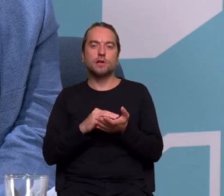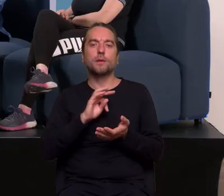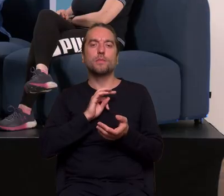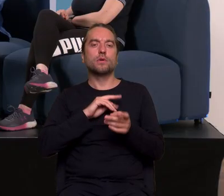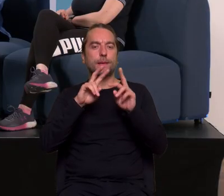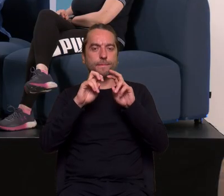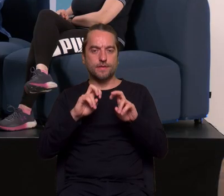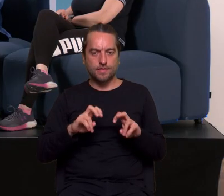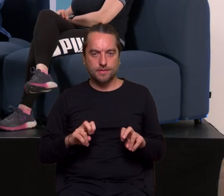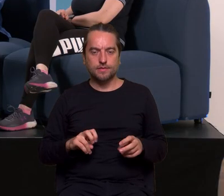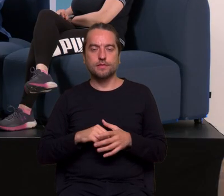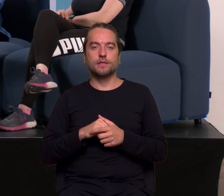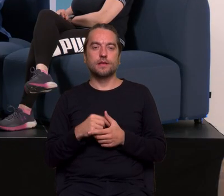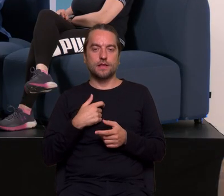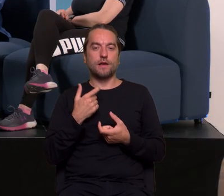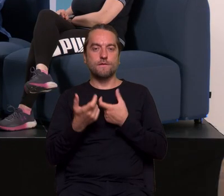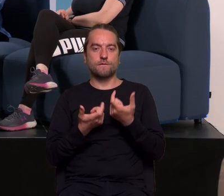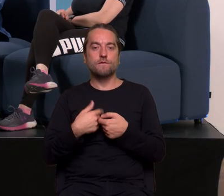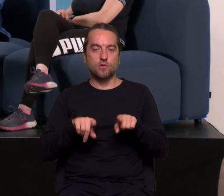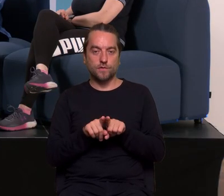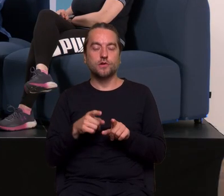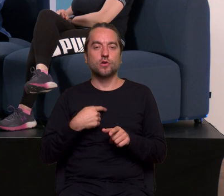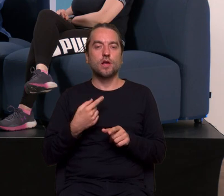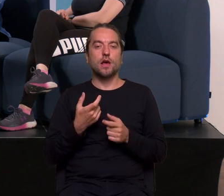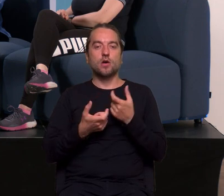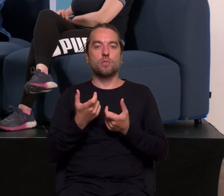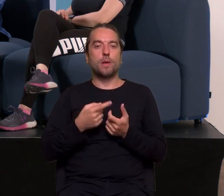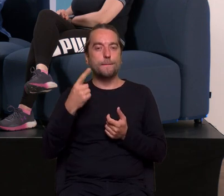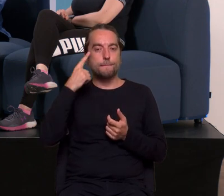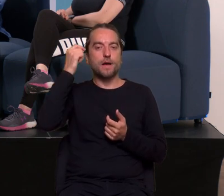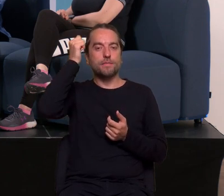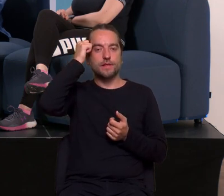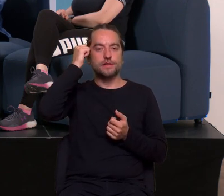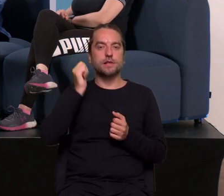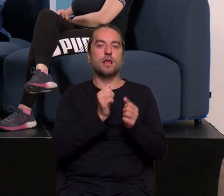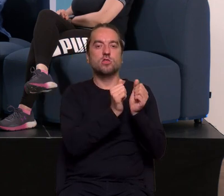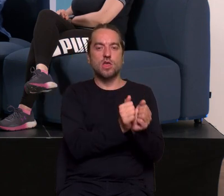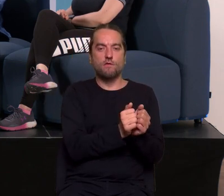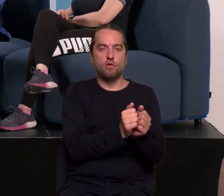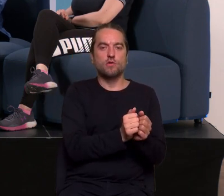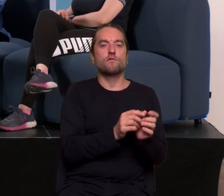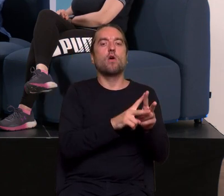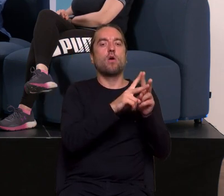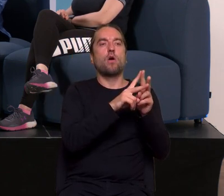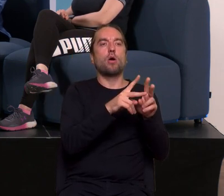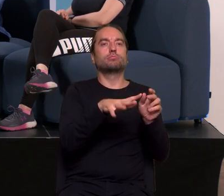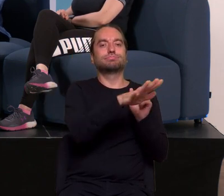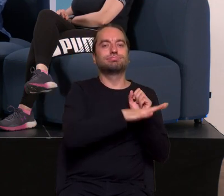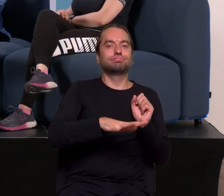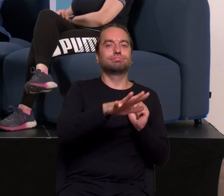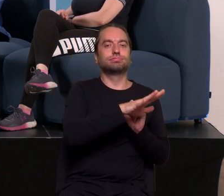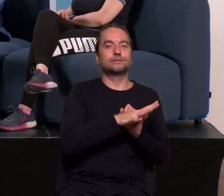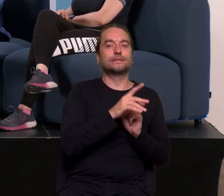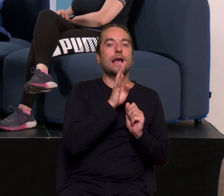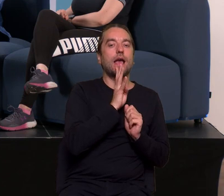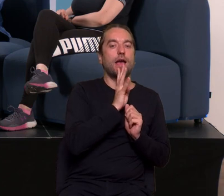takie badania na temat pamięci postniewolniczej w Stanach Zjednoczonych, na